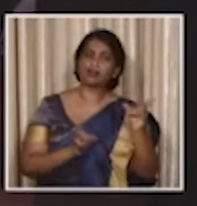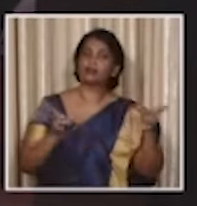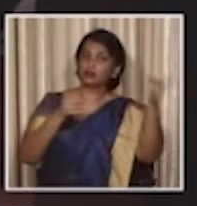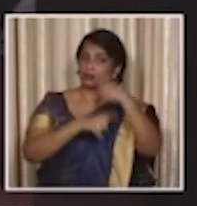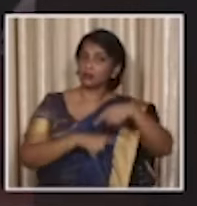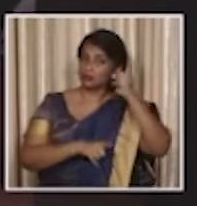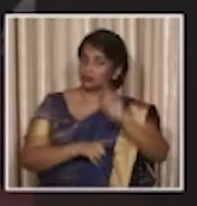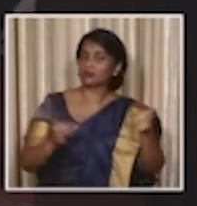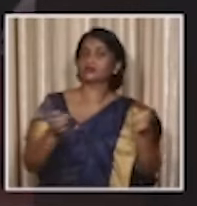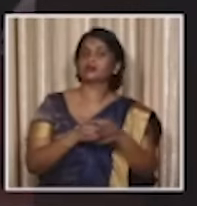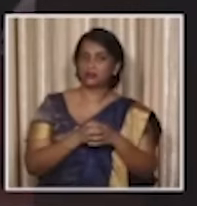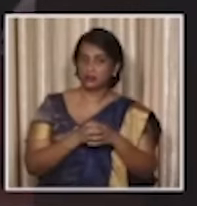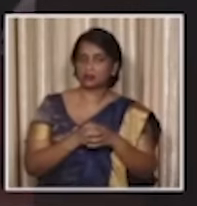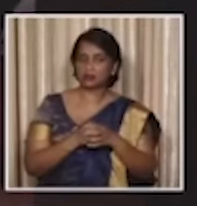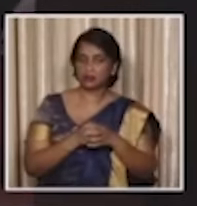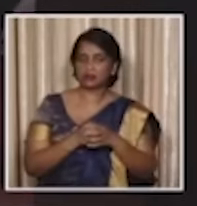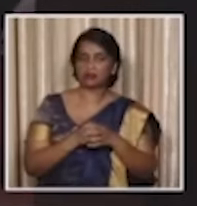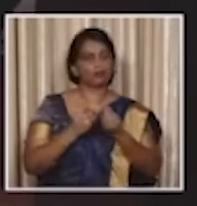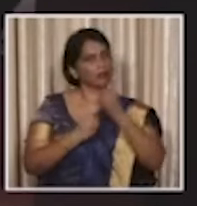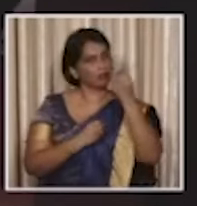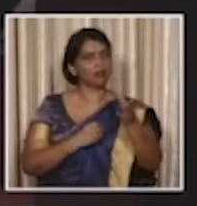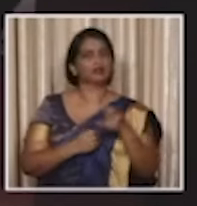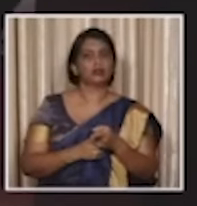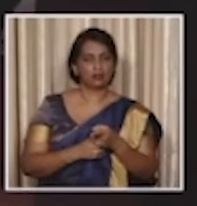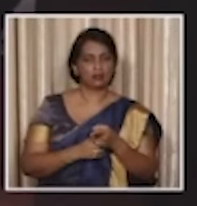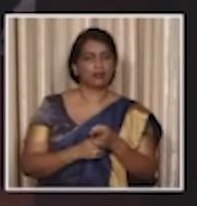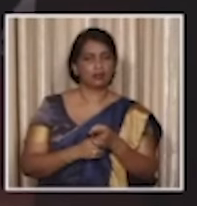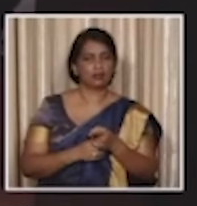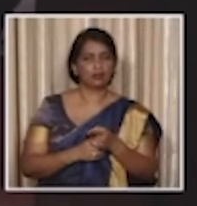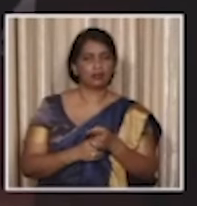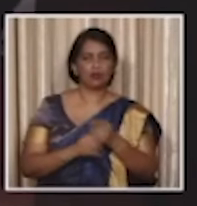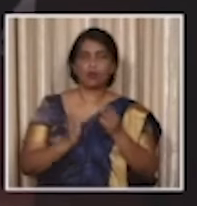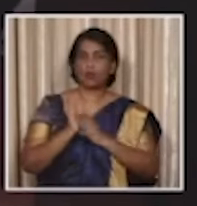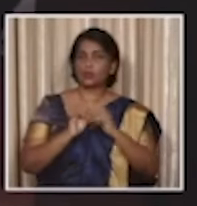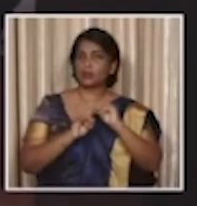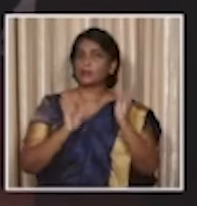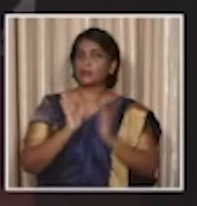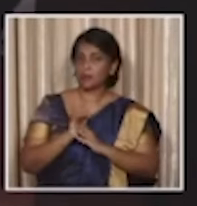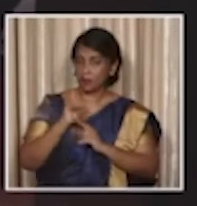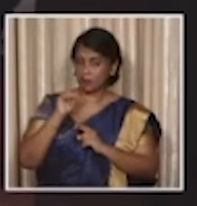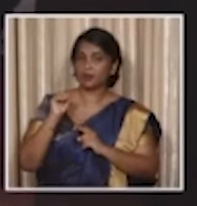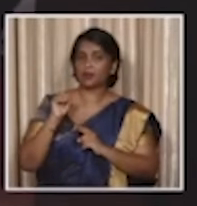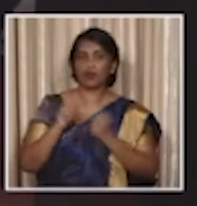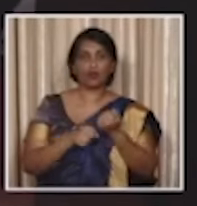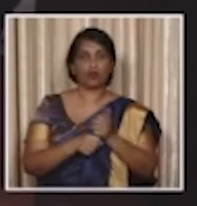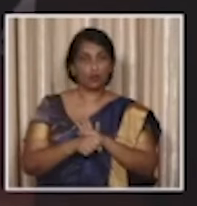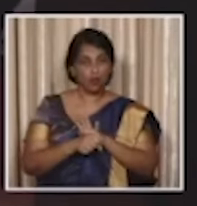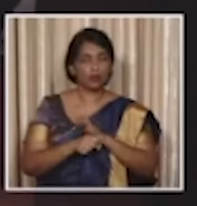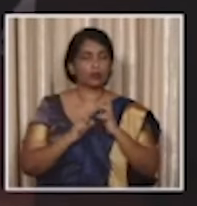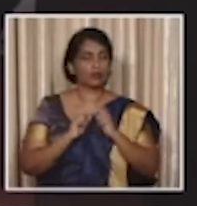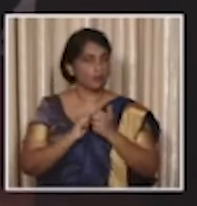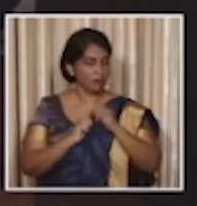අනුපැතිය ඕවද කවුන්ට ලබා දෙන්න. මෝඩි අග්‍රාමාත්‍යතුමා කොරෝනා කෝවිඩ්